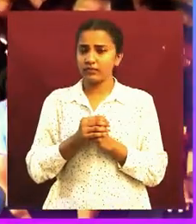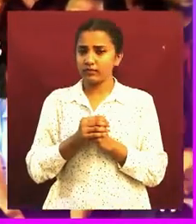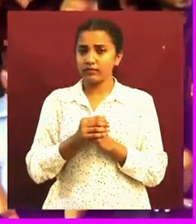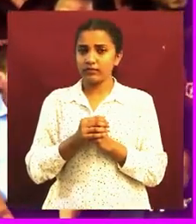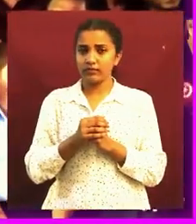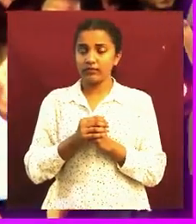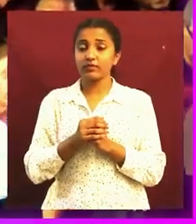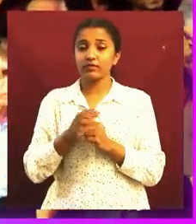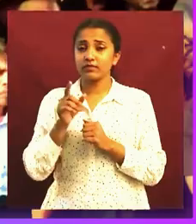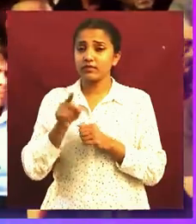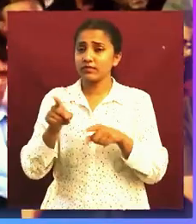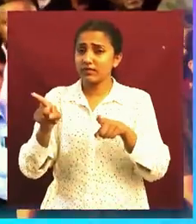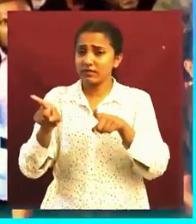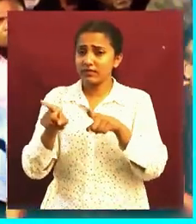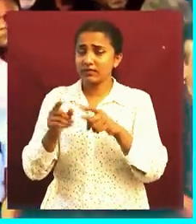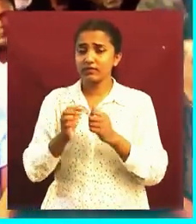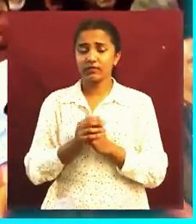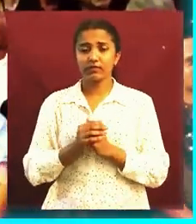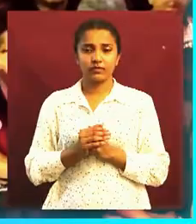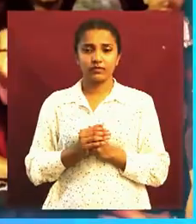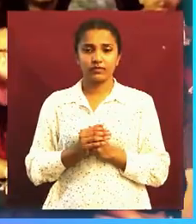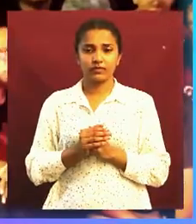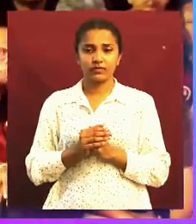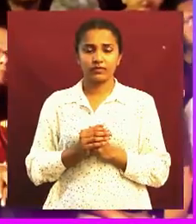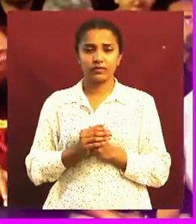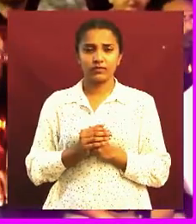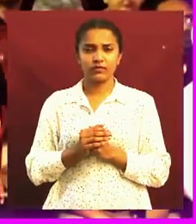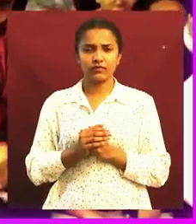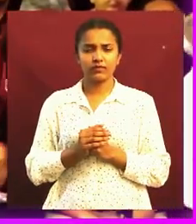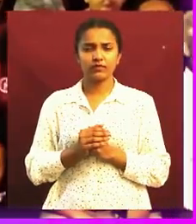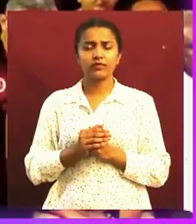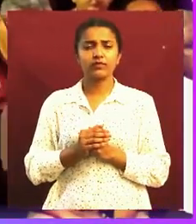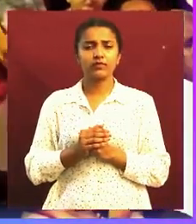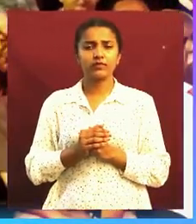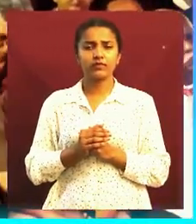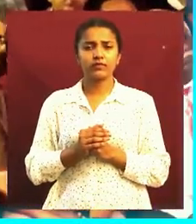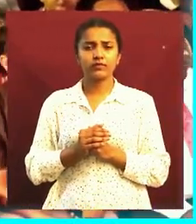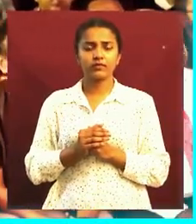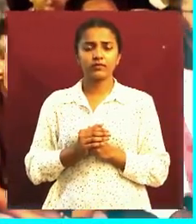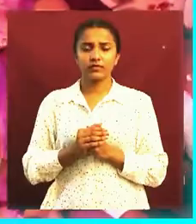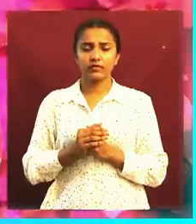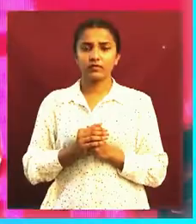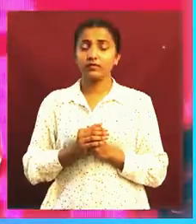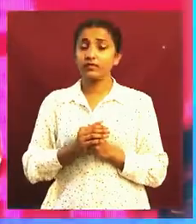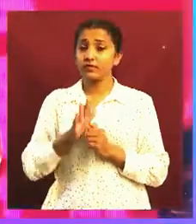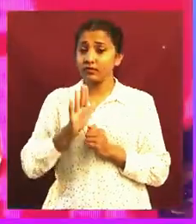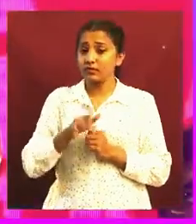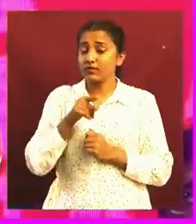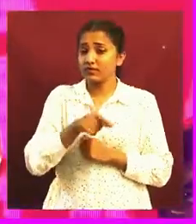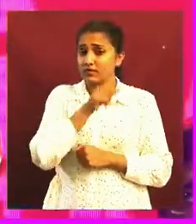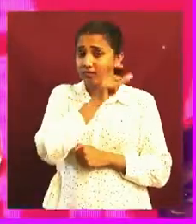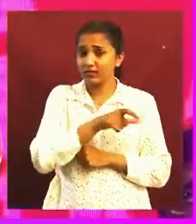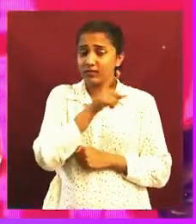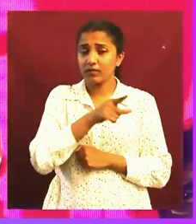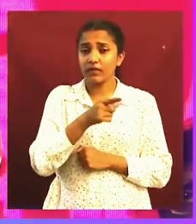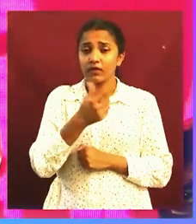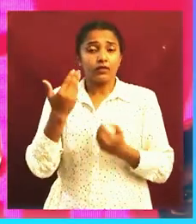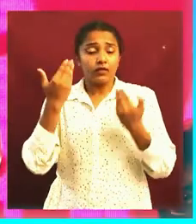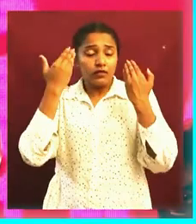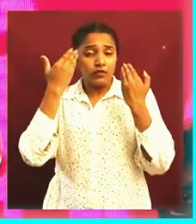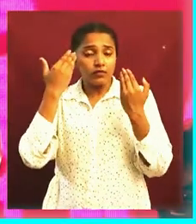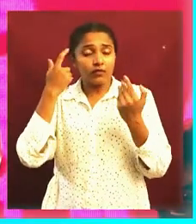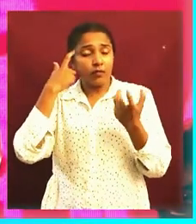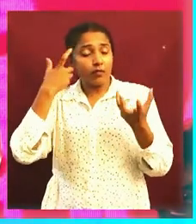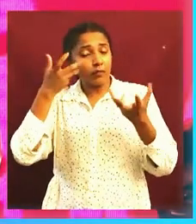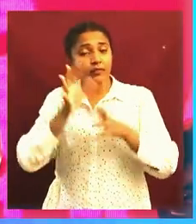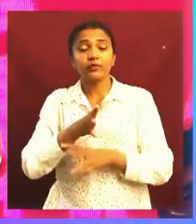எஹிமை ஃப்ரீ சூட் எகட காஷ்மீர் வல மே பீச் எக இன பீச் போய் மதக தி கர இது ஏகல்ல கலபல வி யுதுய்